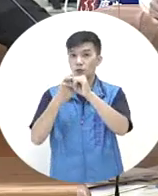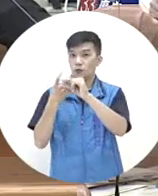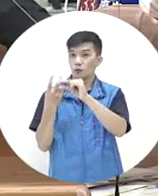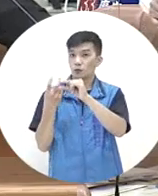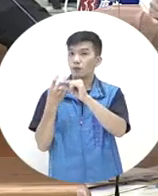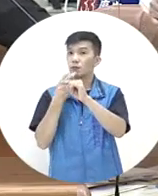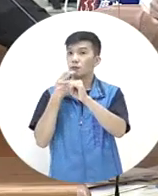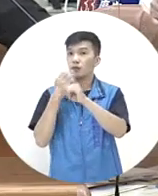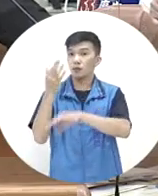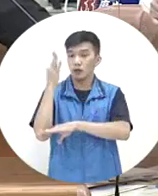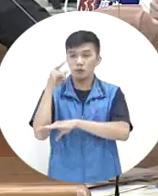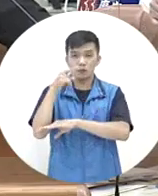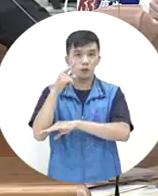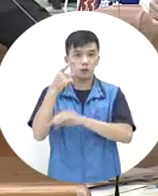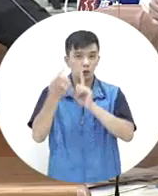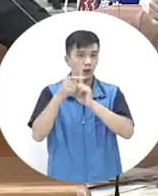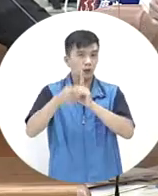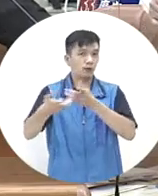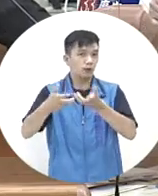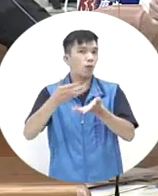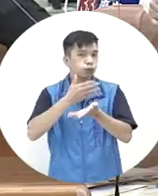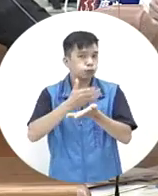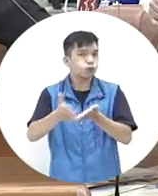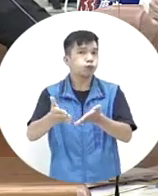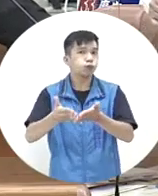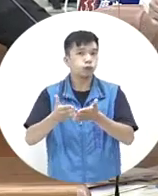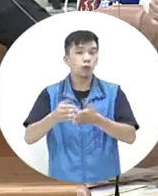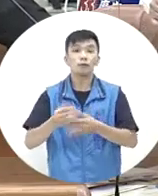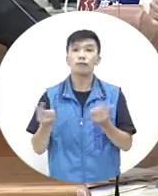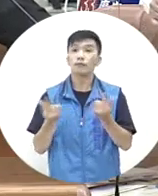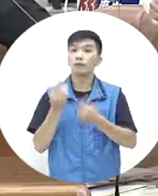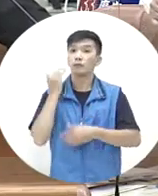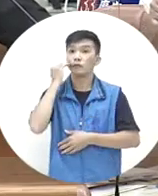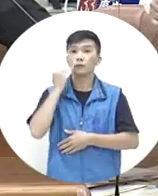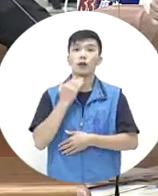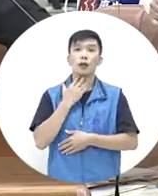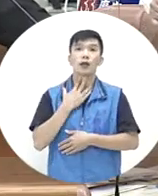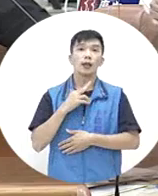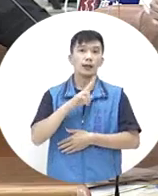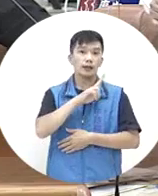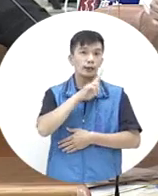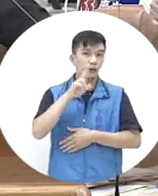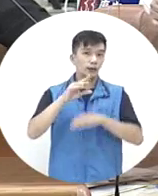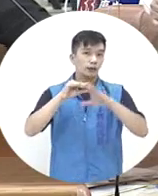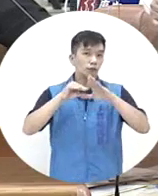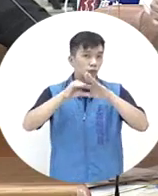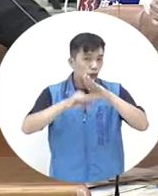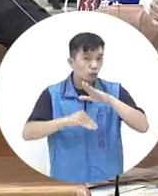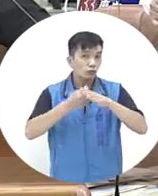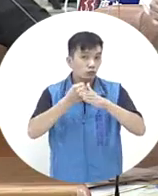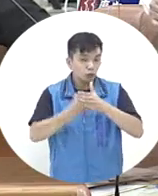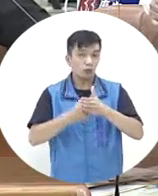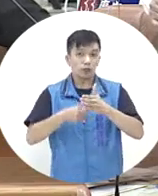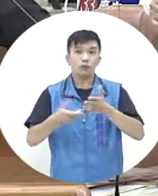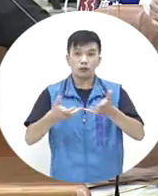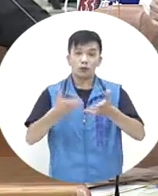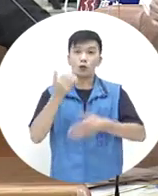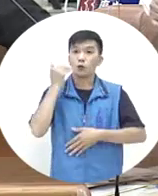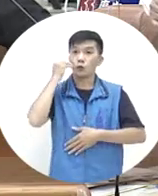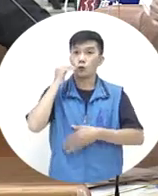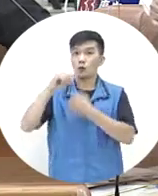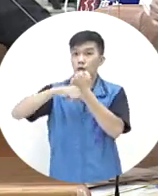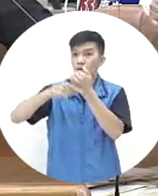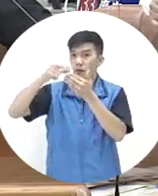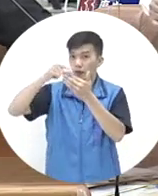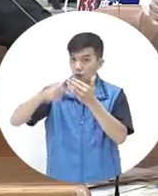核废料。所谓的干式储存槽，只要核污相关的法令规定，他把它修